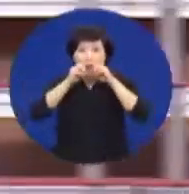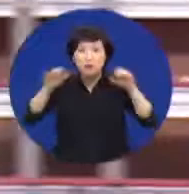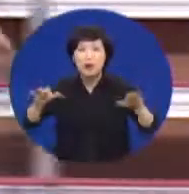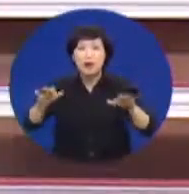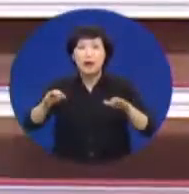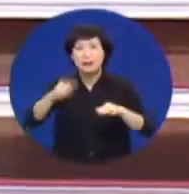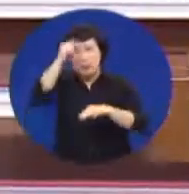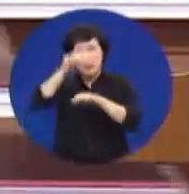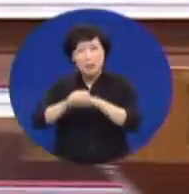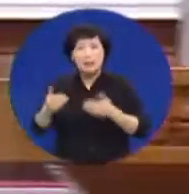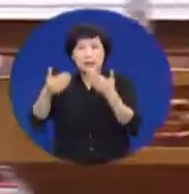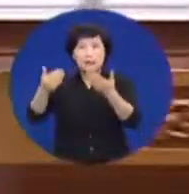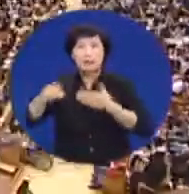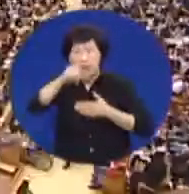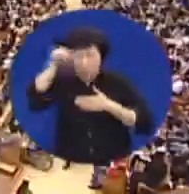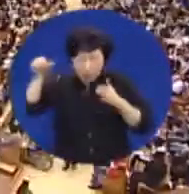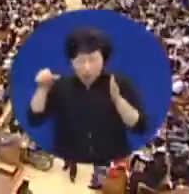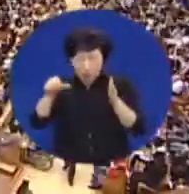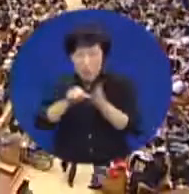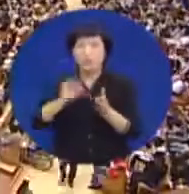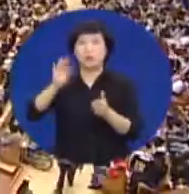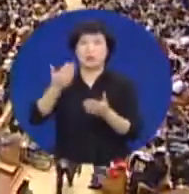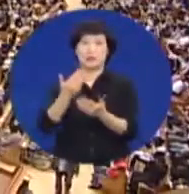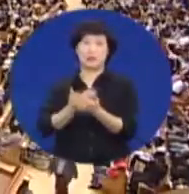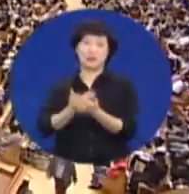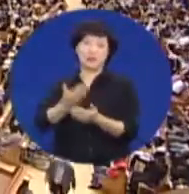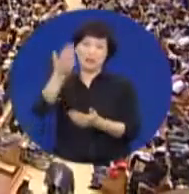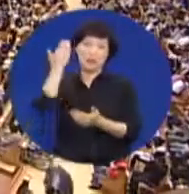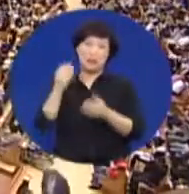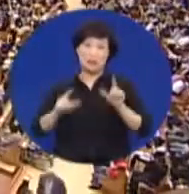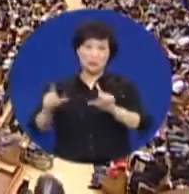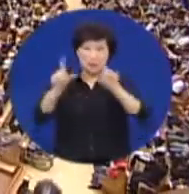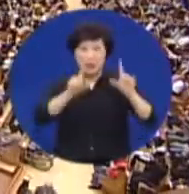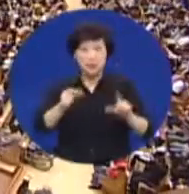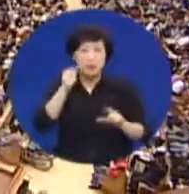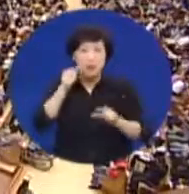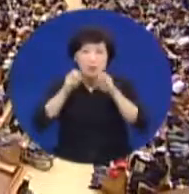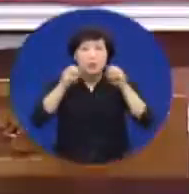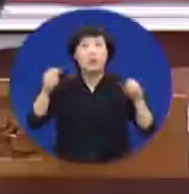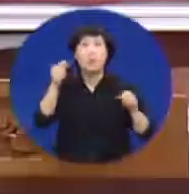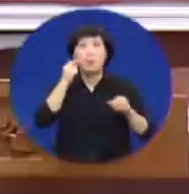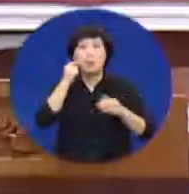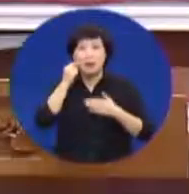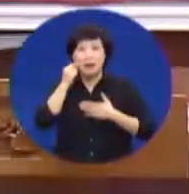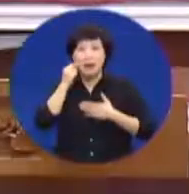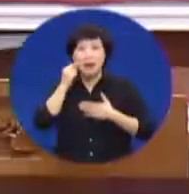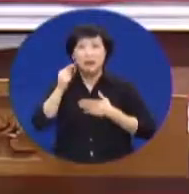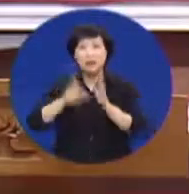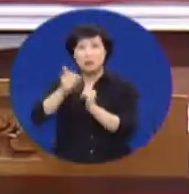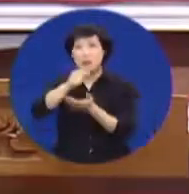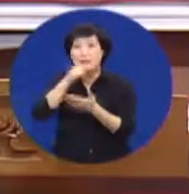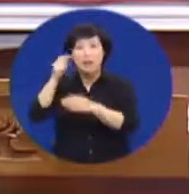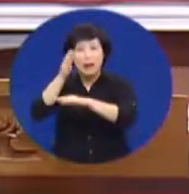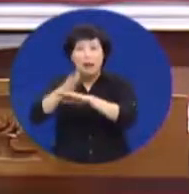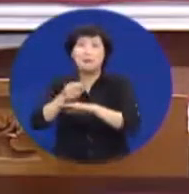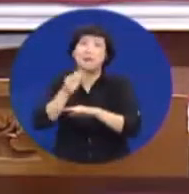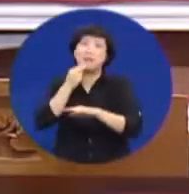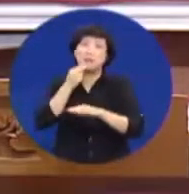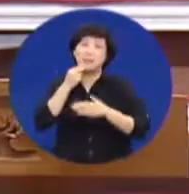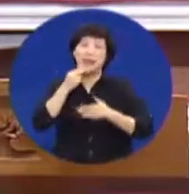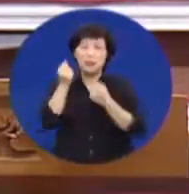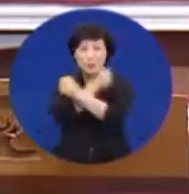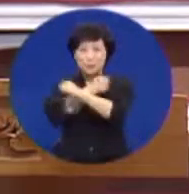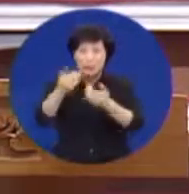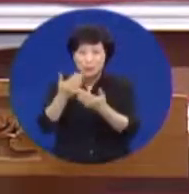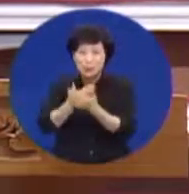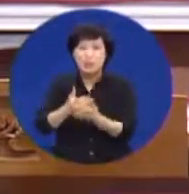내 생애가 되게 도와주시옵소서. 그동안 그렇게 살지 못하고 전도하지 못하고 피에 감사하지 못함을 용서하옵소서.